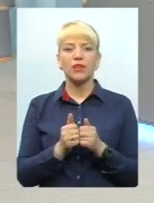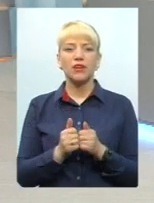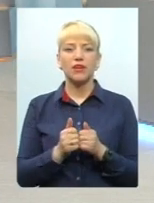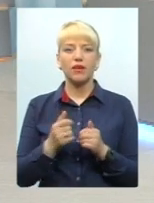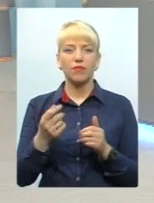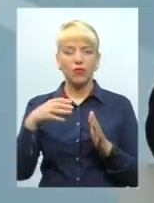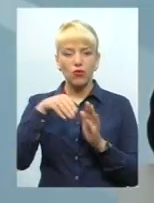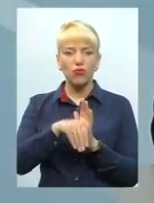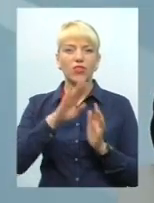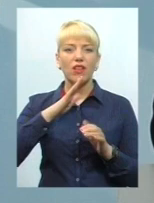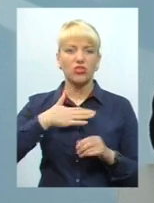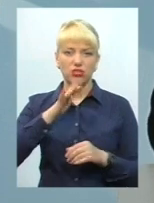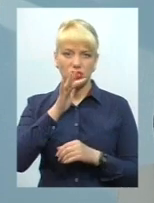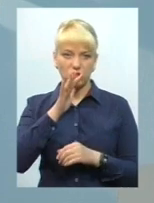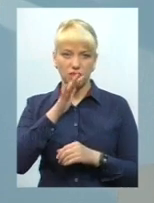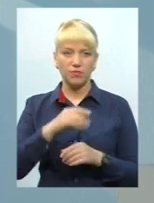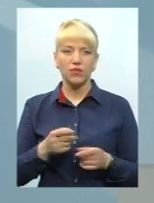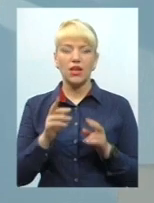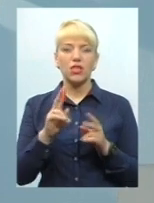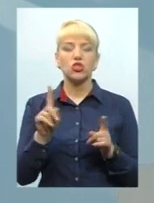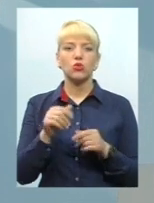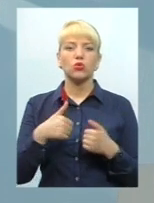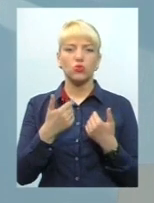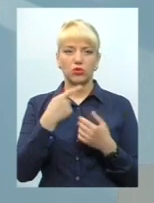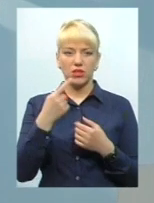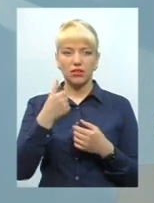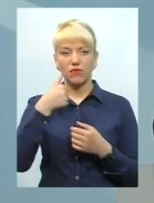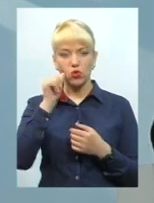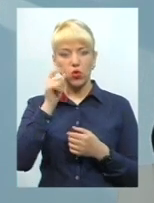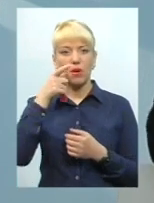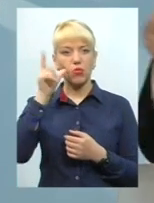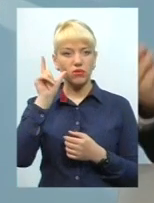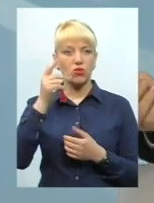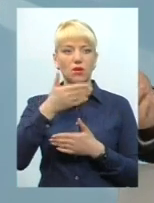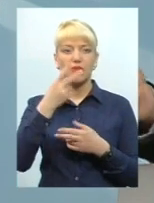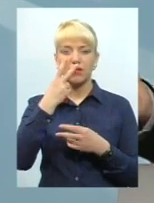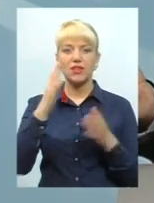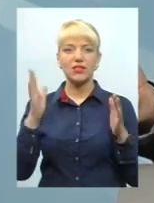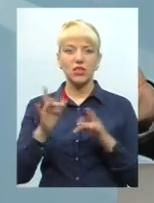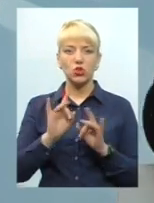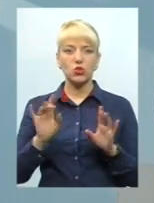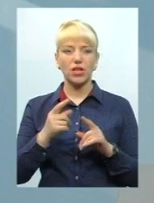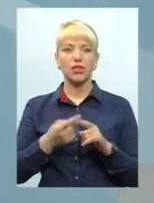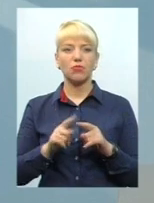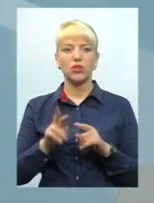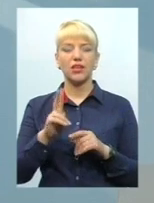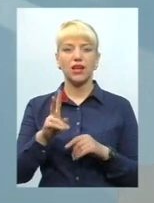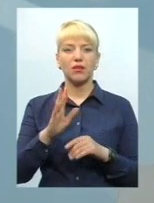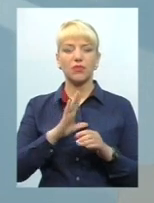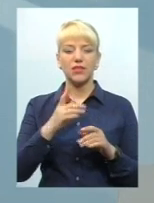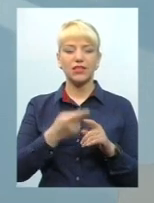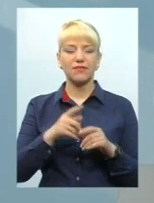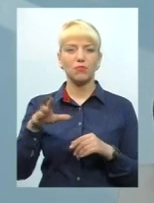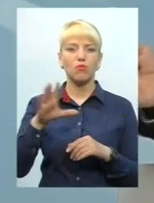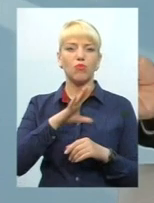контексті нашого часу. Що я хочу сказати? От буквально вчора, позавчора ми дивилися сюжети про те, як те все було 70 років